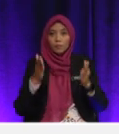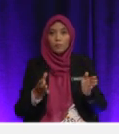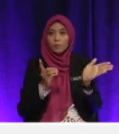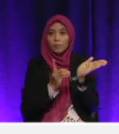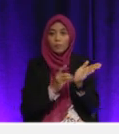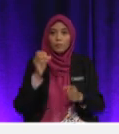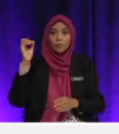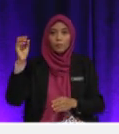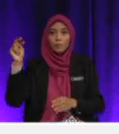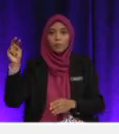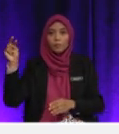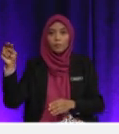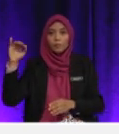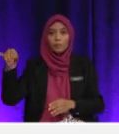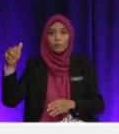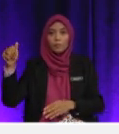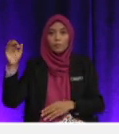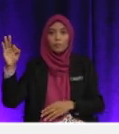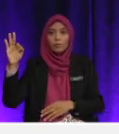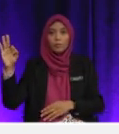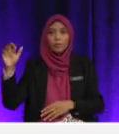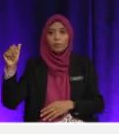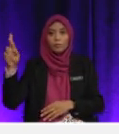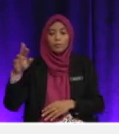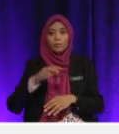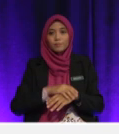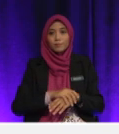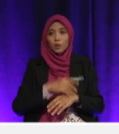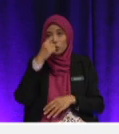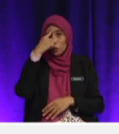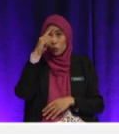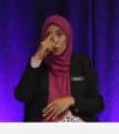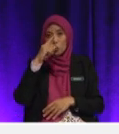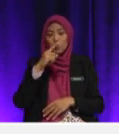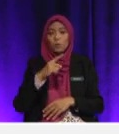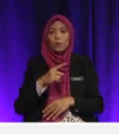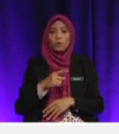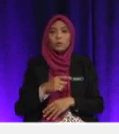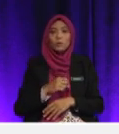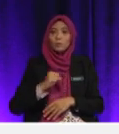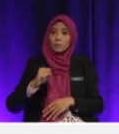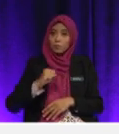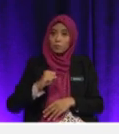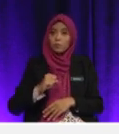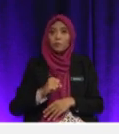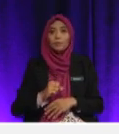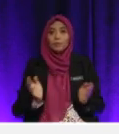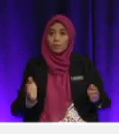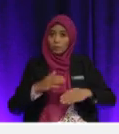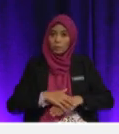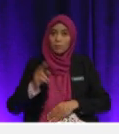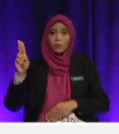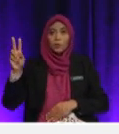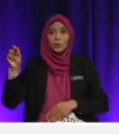tungku Abdurrahman perjuangannya pada mulanya amno ini ditubuhkan untuk menentang melayanin dan bekerjasama dengan